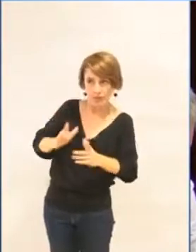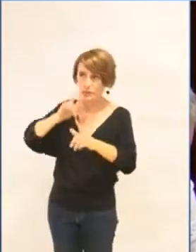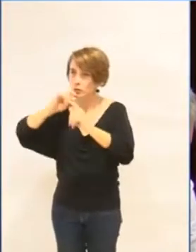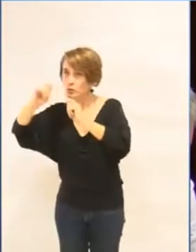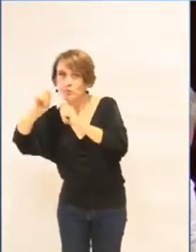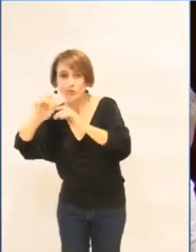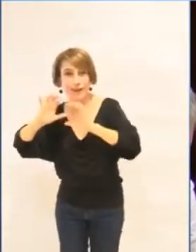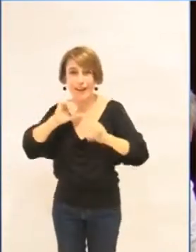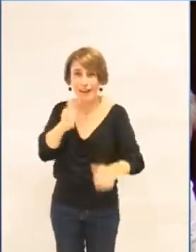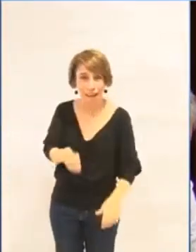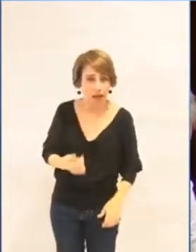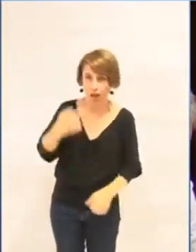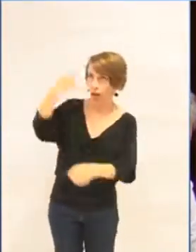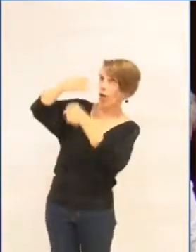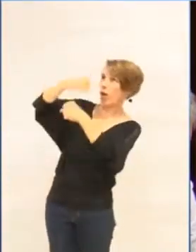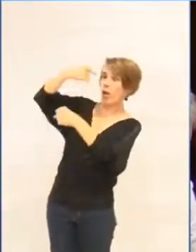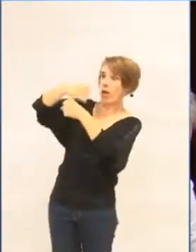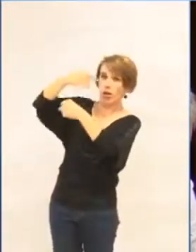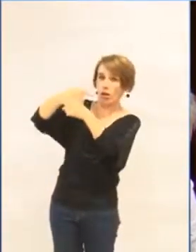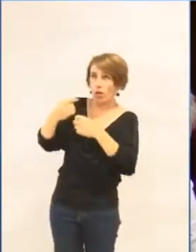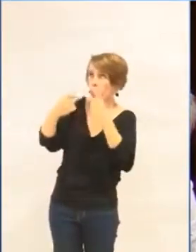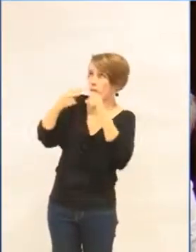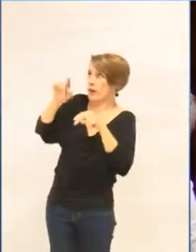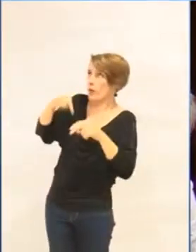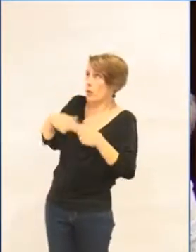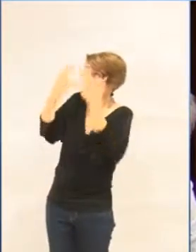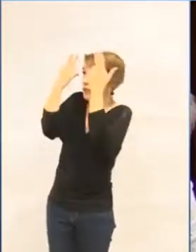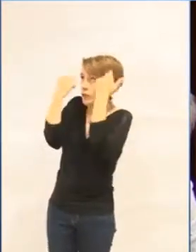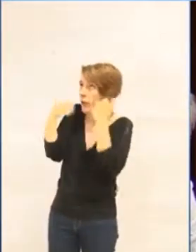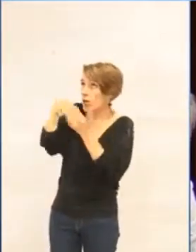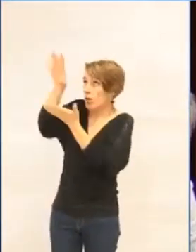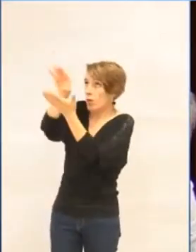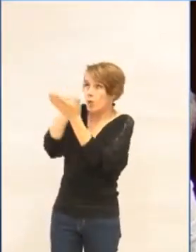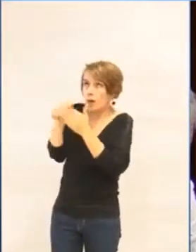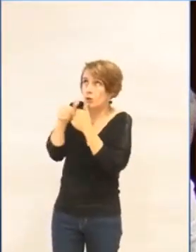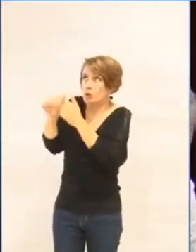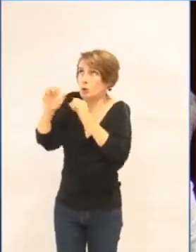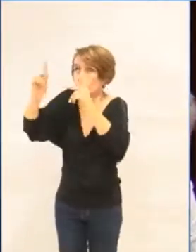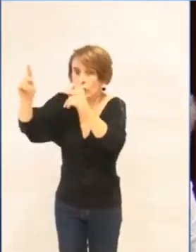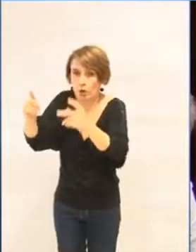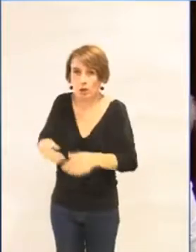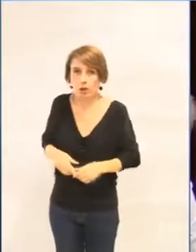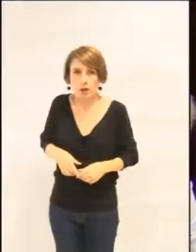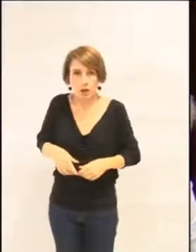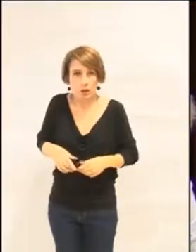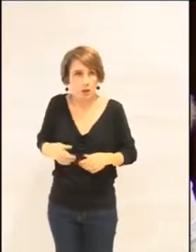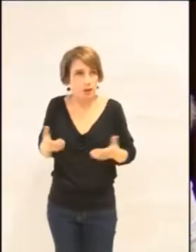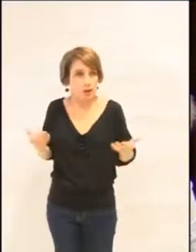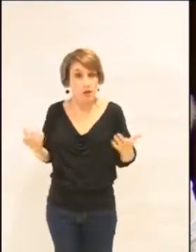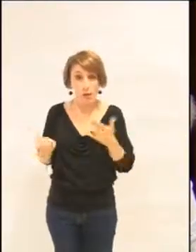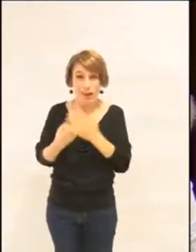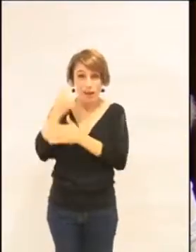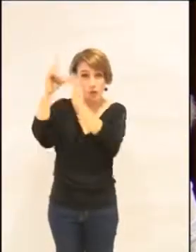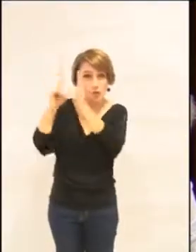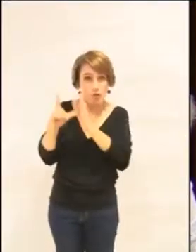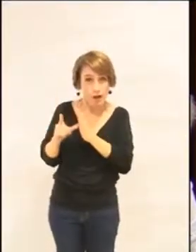étant obligés dans l'urgence de les appliquer, et bien souvent, ces changements de